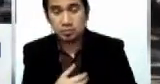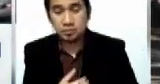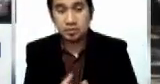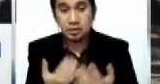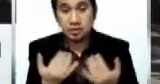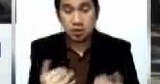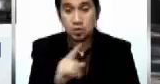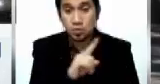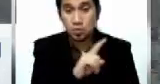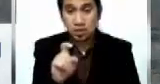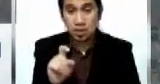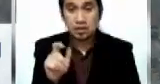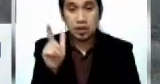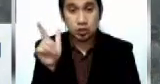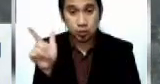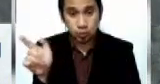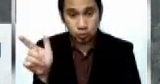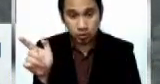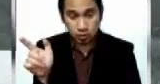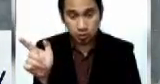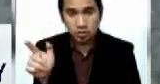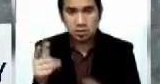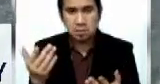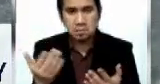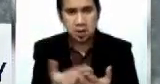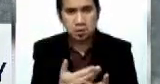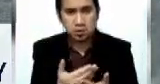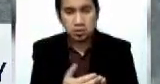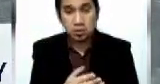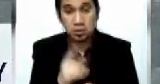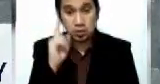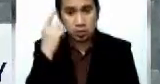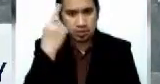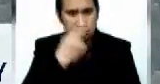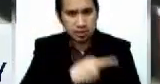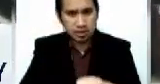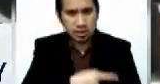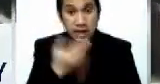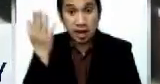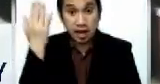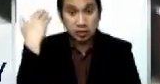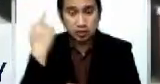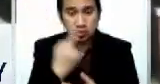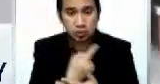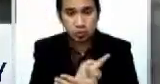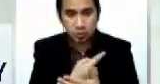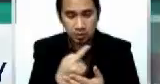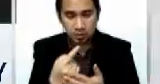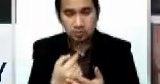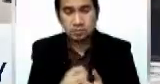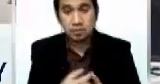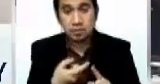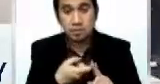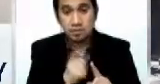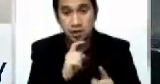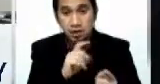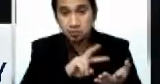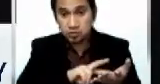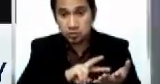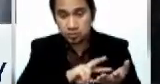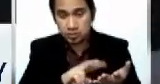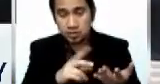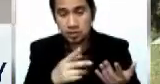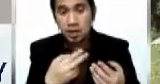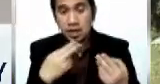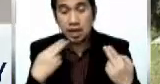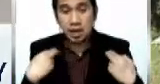121 ang bagong kaso sa lungsod sa loob lang ng 1 araw noong nakaraang Linggo base sa tala ng Baguio City Health Office.